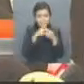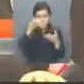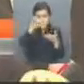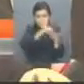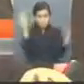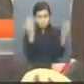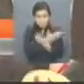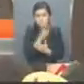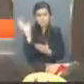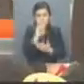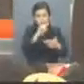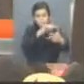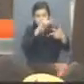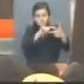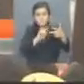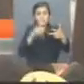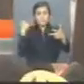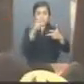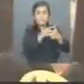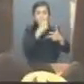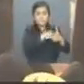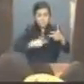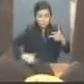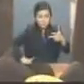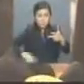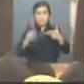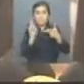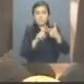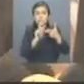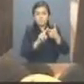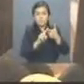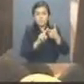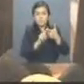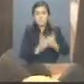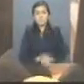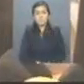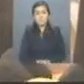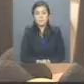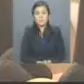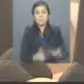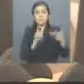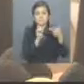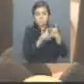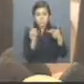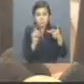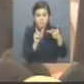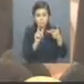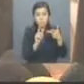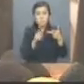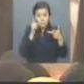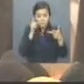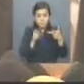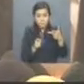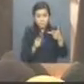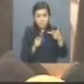ก้ไขในหมวดว่าด้วยพระมหากษัตริย์ในหมวดว่าด้วยพระมหากษัตริย์และสองเราจะต้องมี